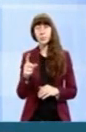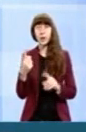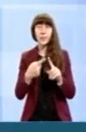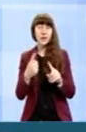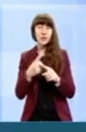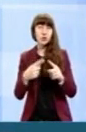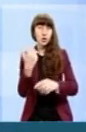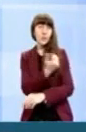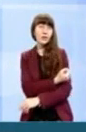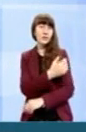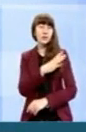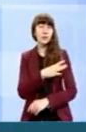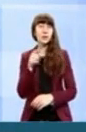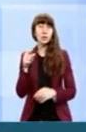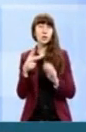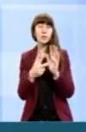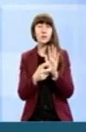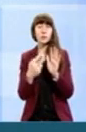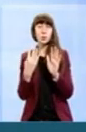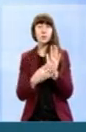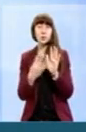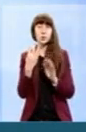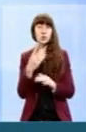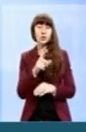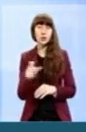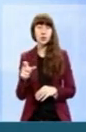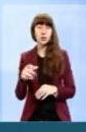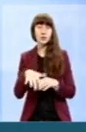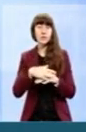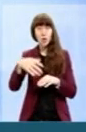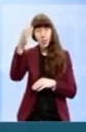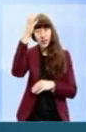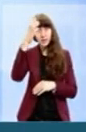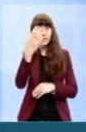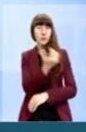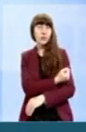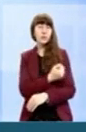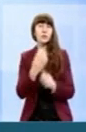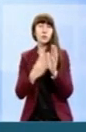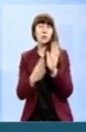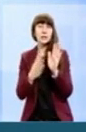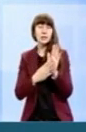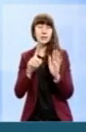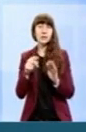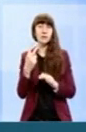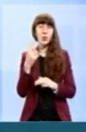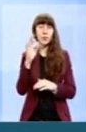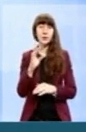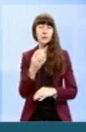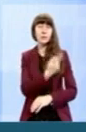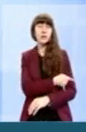первому компоненту из 1894 работников сферы образования провакцинировано 99,2%, сферы